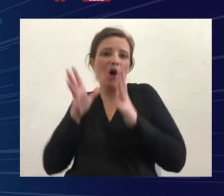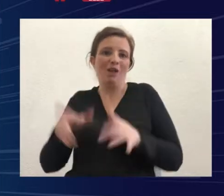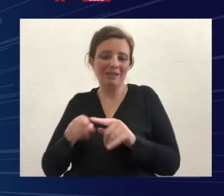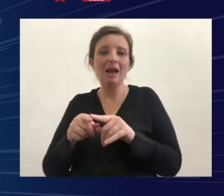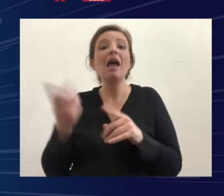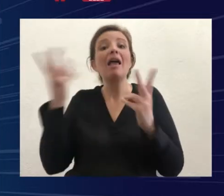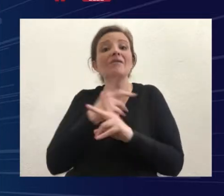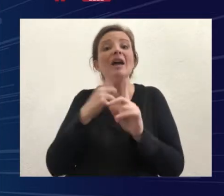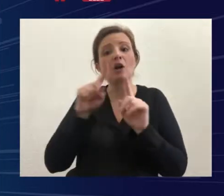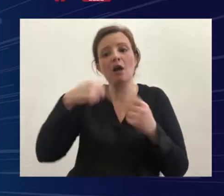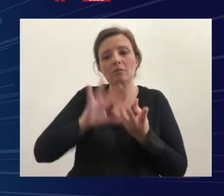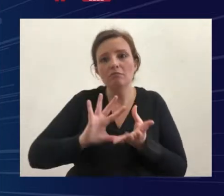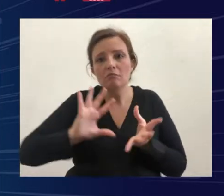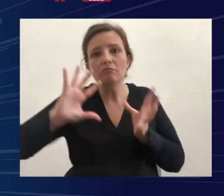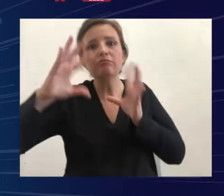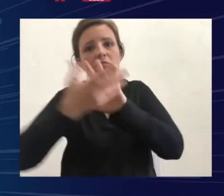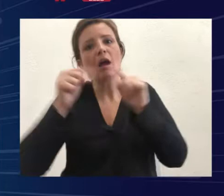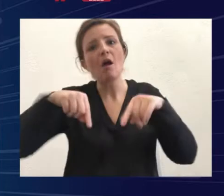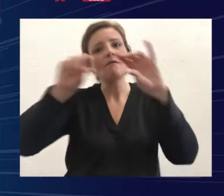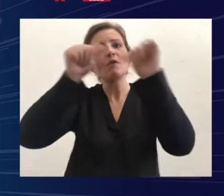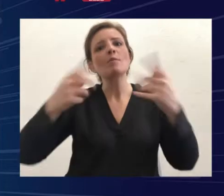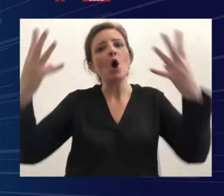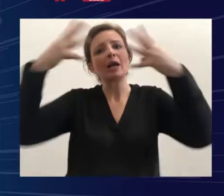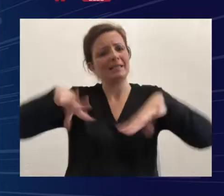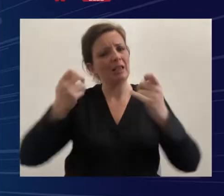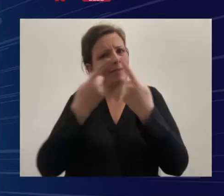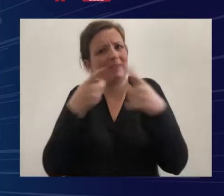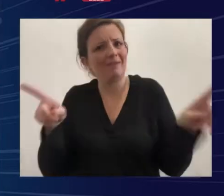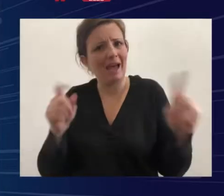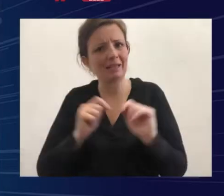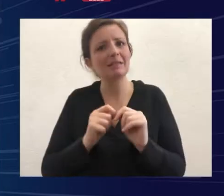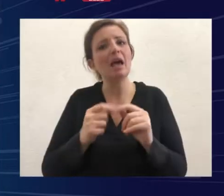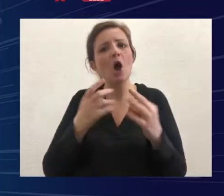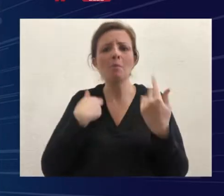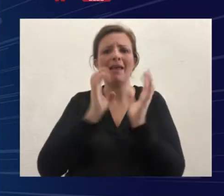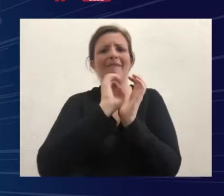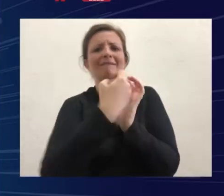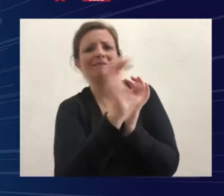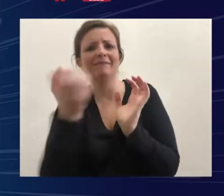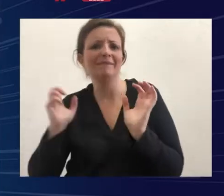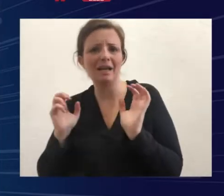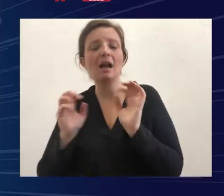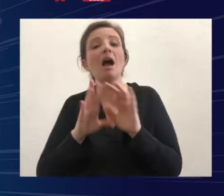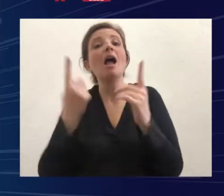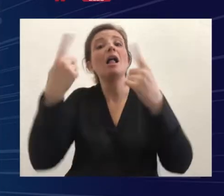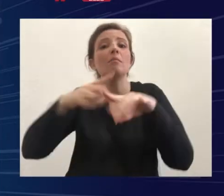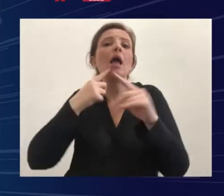un marcato volontarismo, ci si sia evoluti verso forme organizzative diverse, più varie,